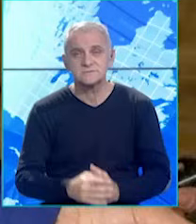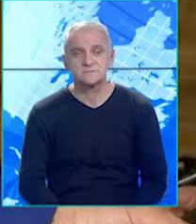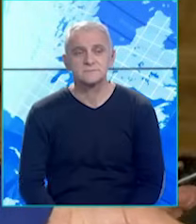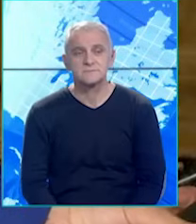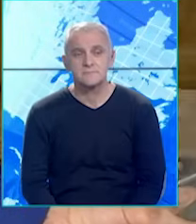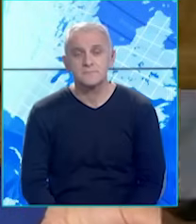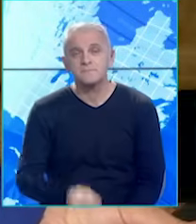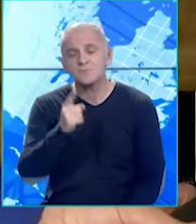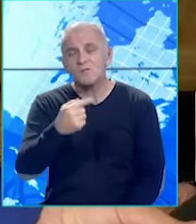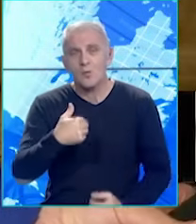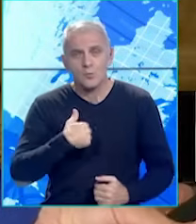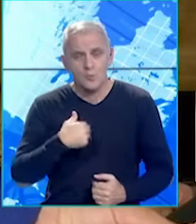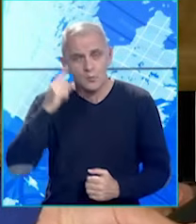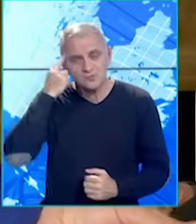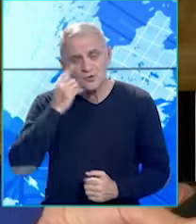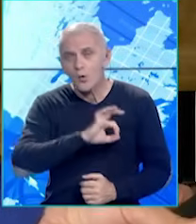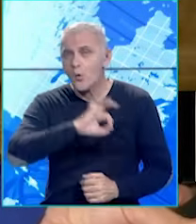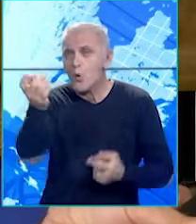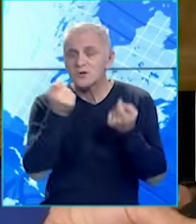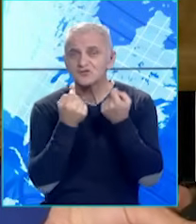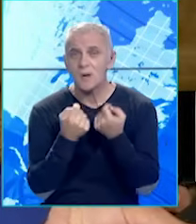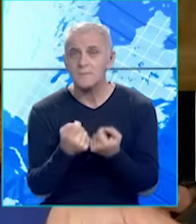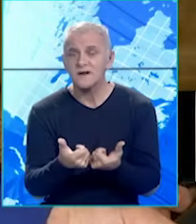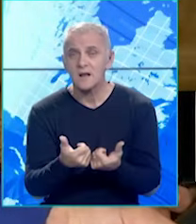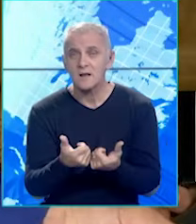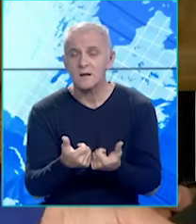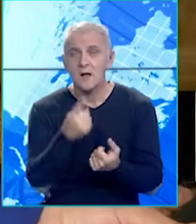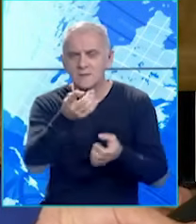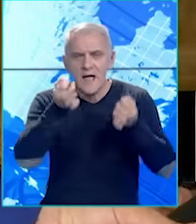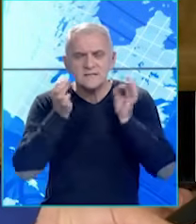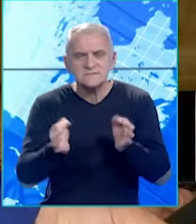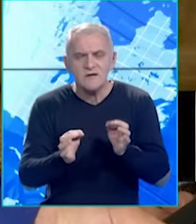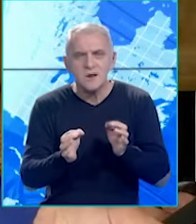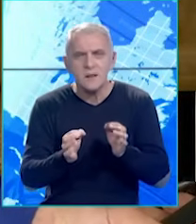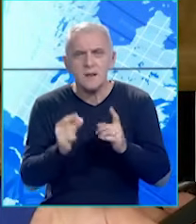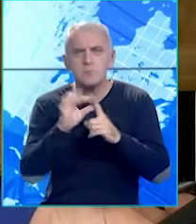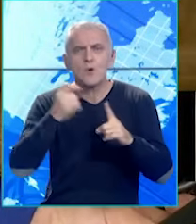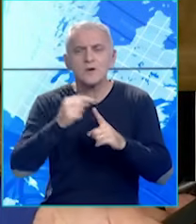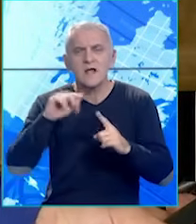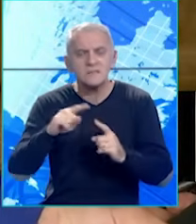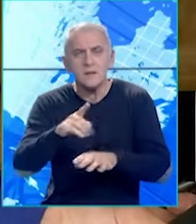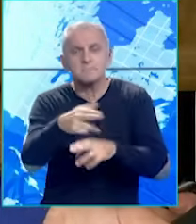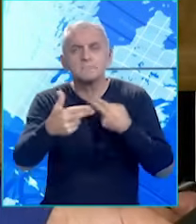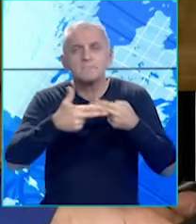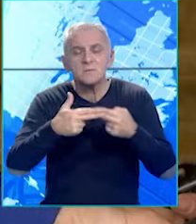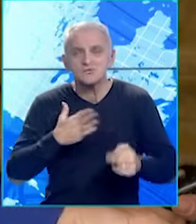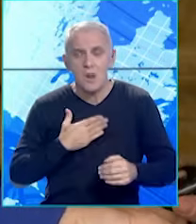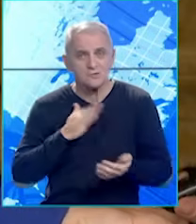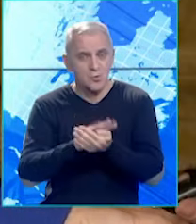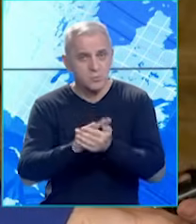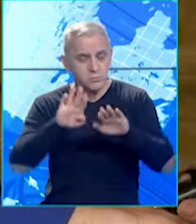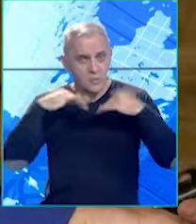muzike. Ovo je po mom mišljenju idealna prilika da se i taj savremeni pokret približi našoj publici na jedan veoma